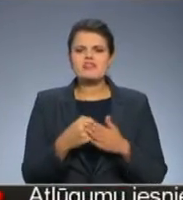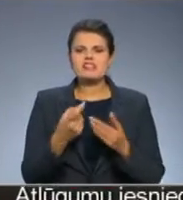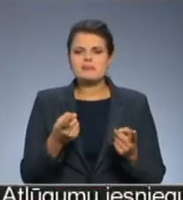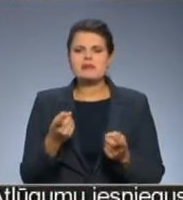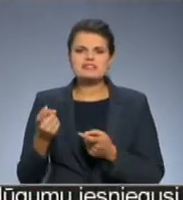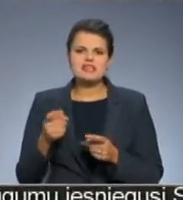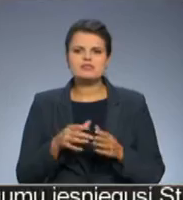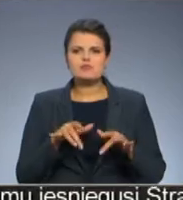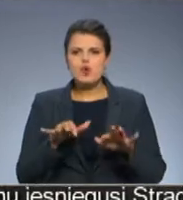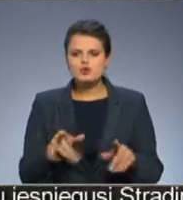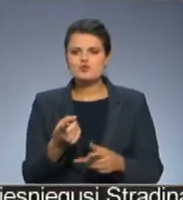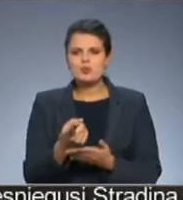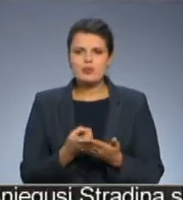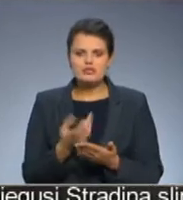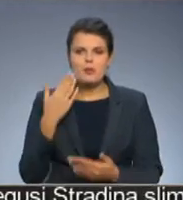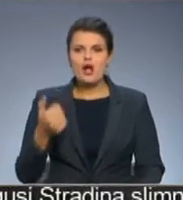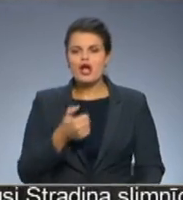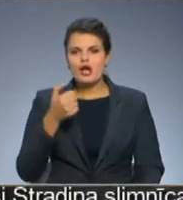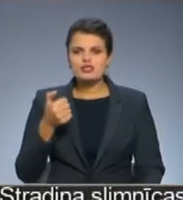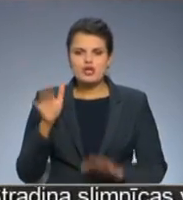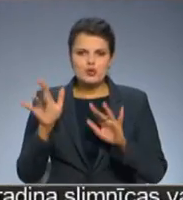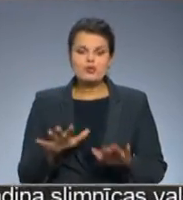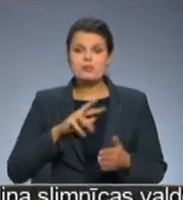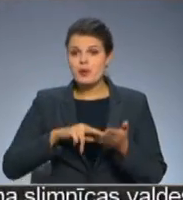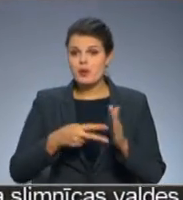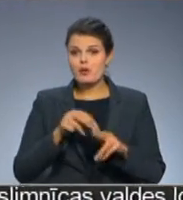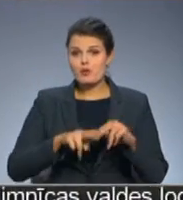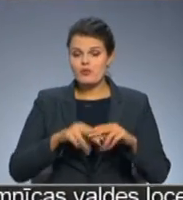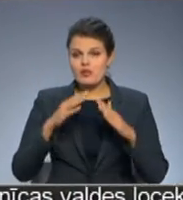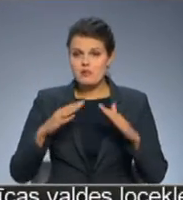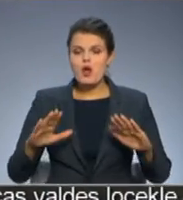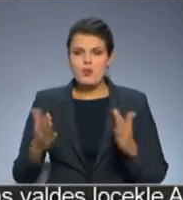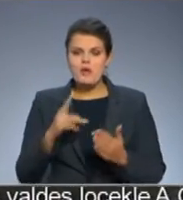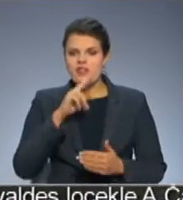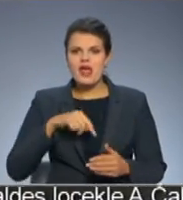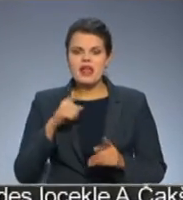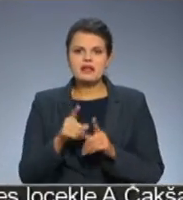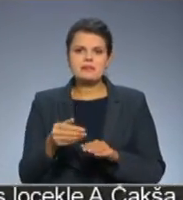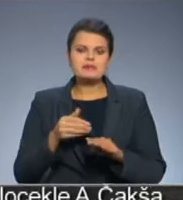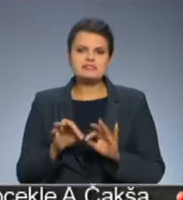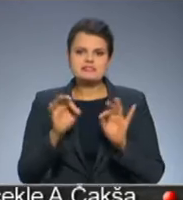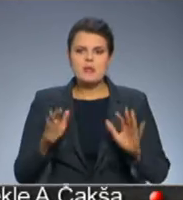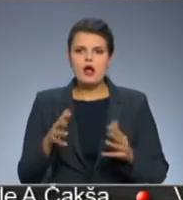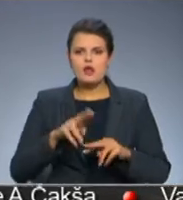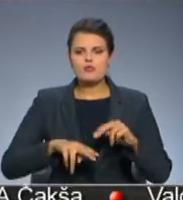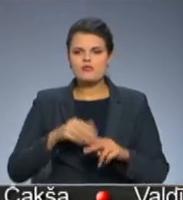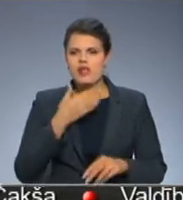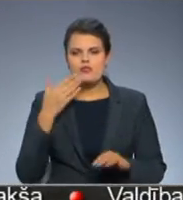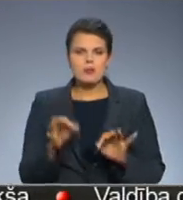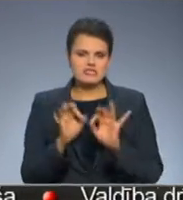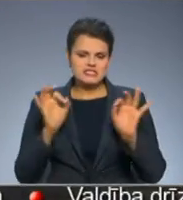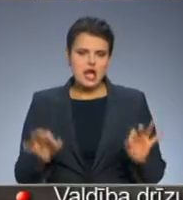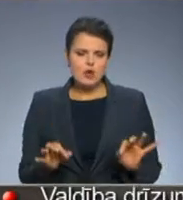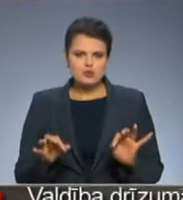piesaistes procedūrām un prasībām. Jau pērnrudien bija plānots uzbūvēt katlmāju, tomēr neilgi pirms apkurses sezonas sākuma katlmājas būvniecība vēl nebija pat